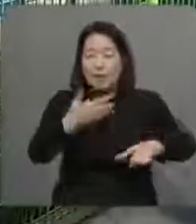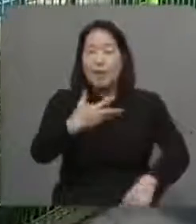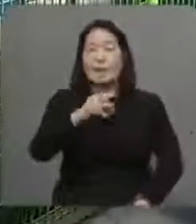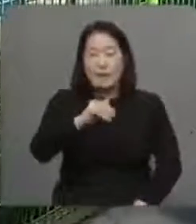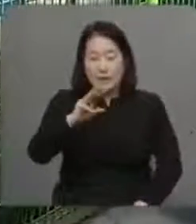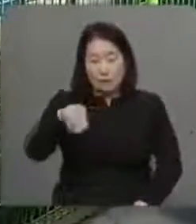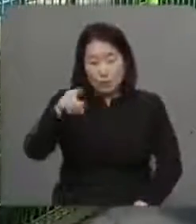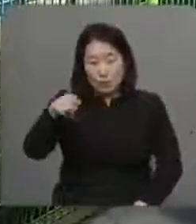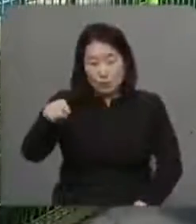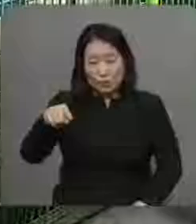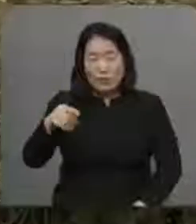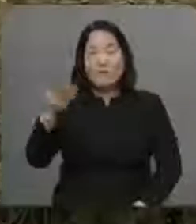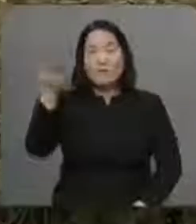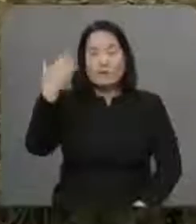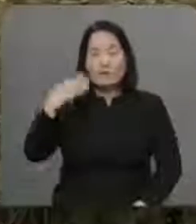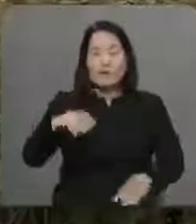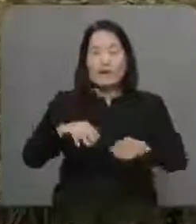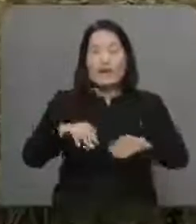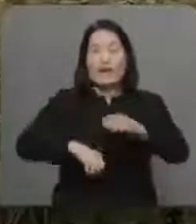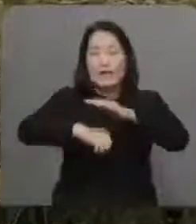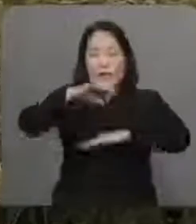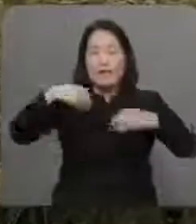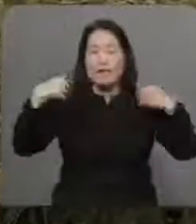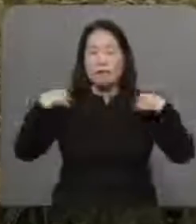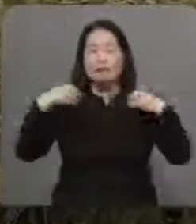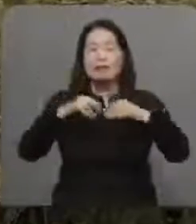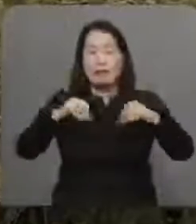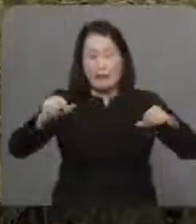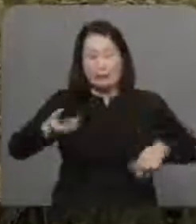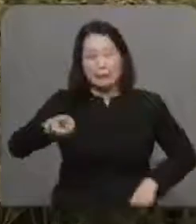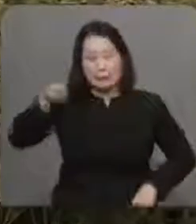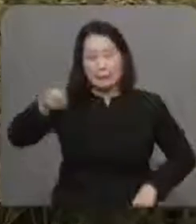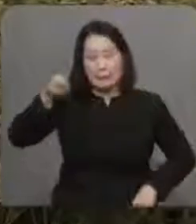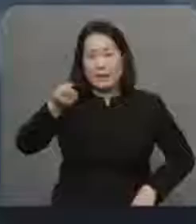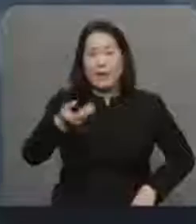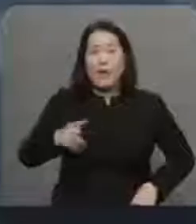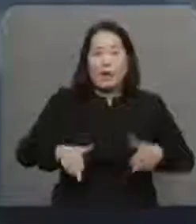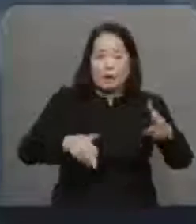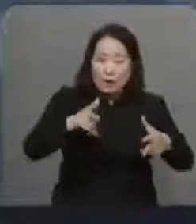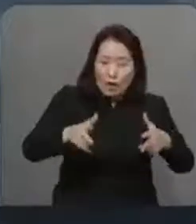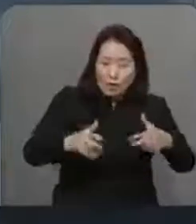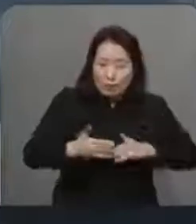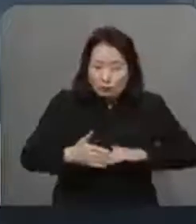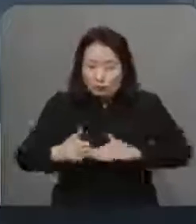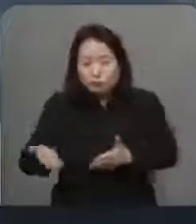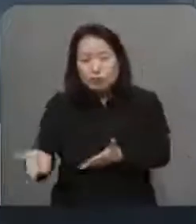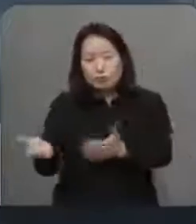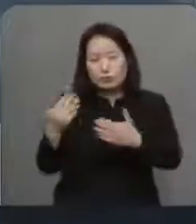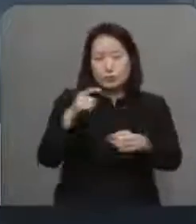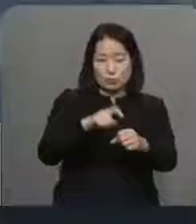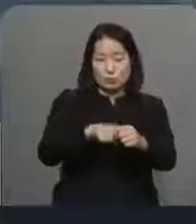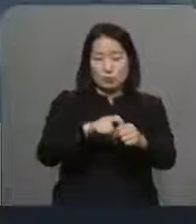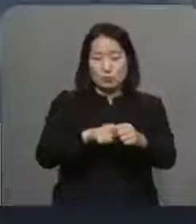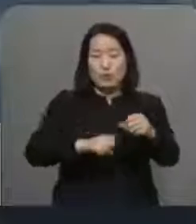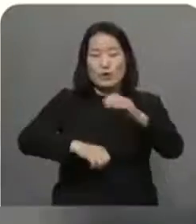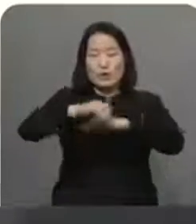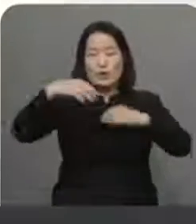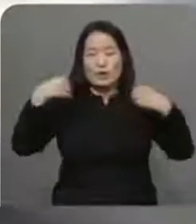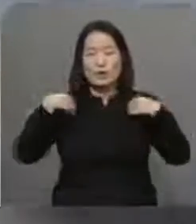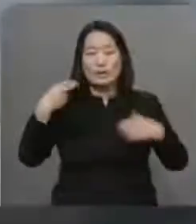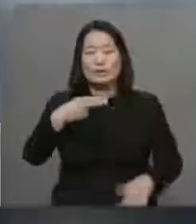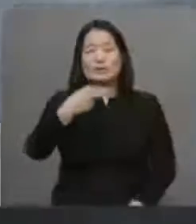제곱미터 는 과거 양양군 소유 9 뉴 지었습니다 대규모 민자 사업 유치를 명분으로 양양군 이